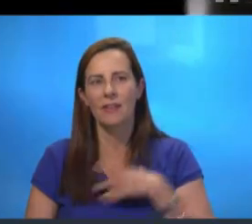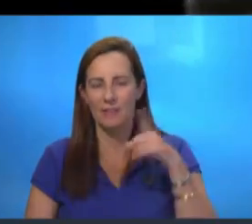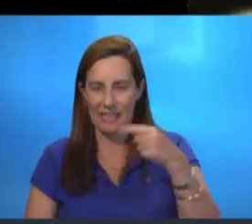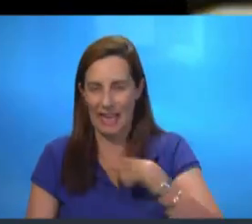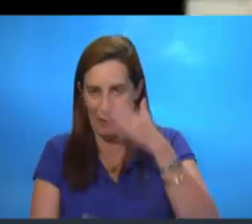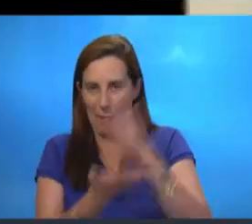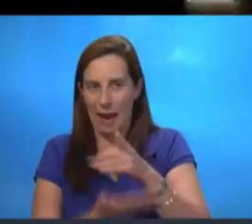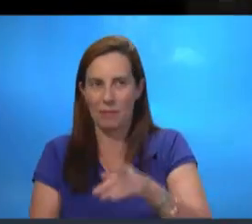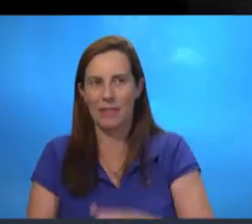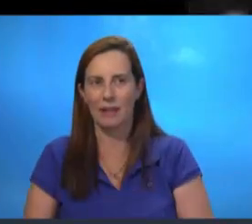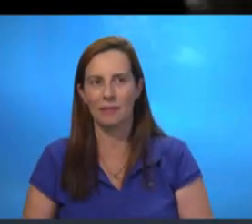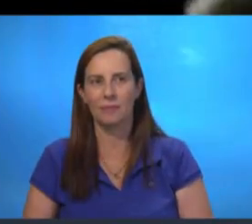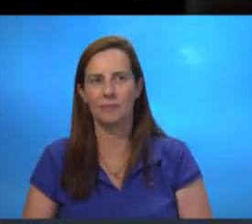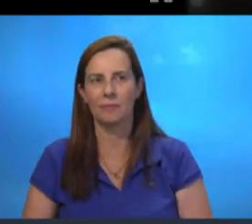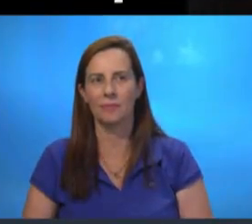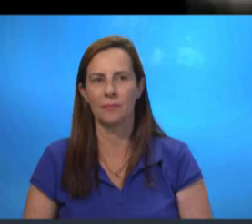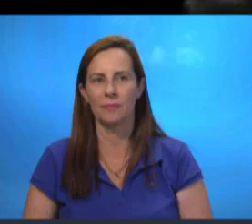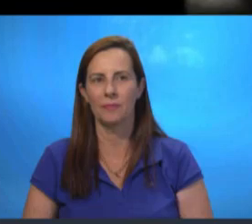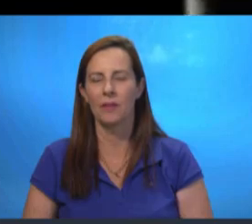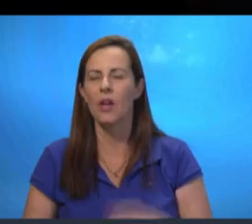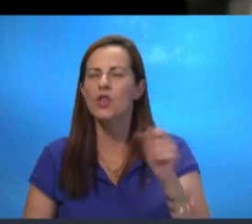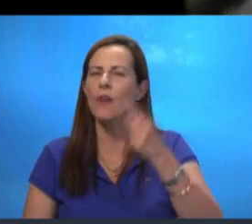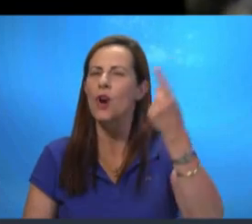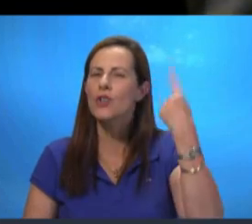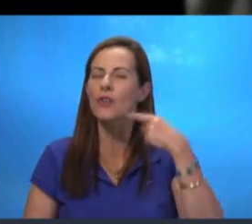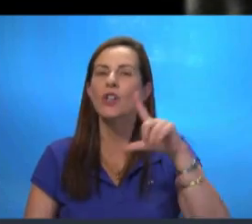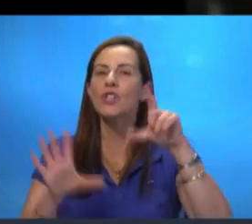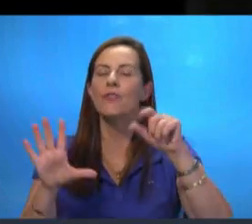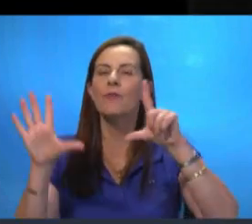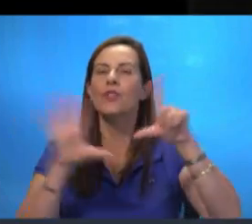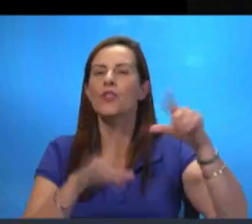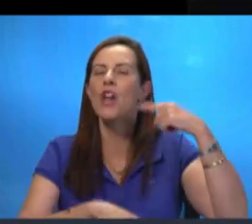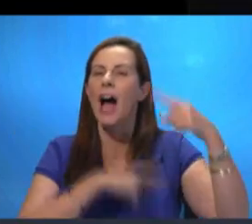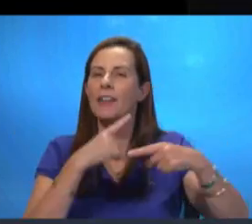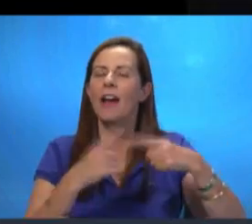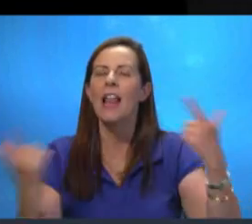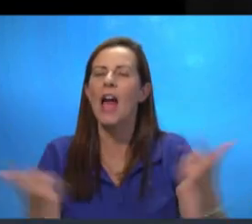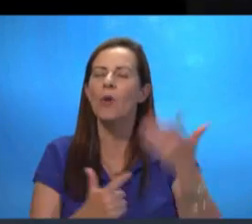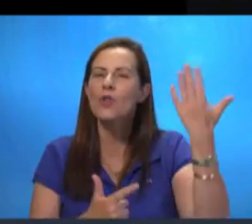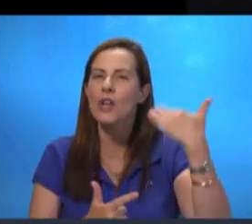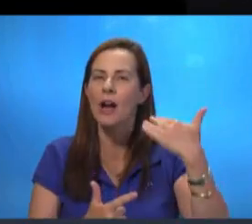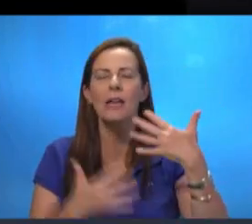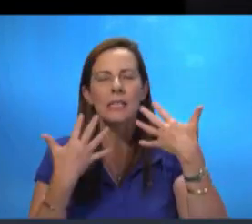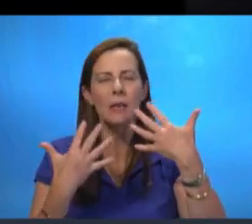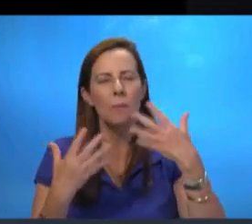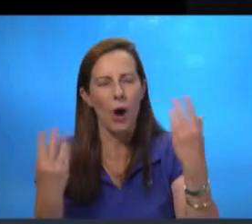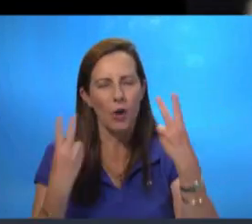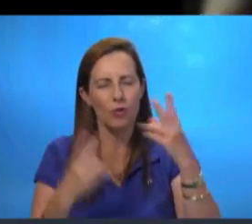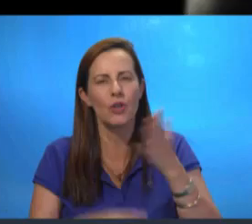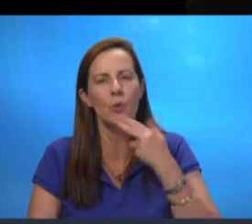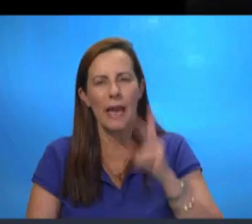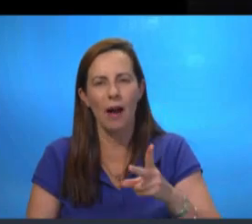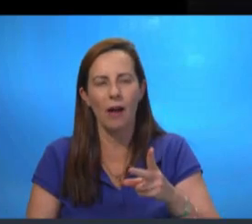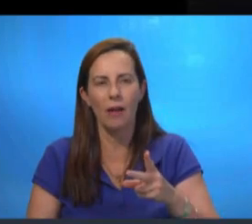באמצע. בשבוע שעבר מלאו 77 שנים לאירוע שהיה קו פרשת המים של יהודי עיראק,